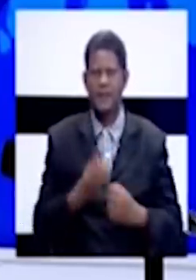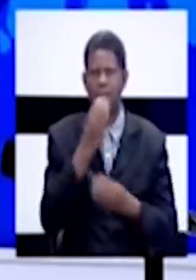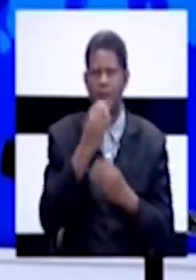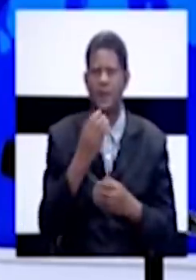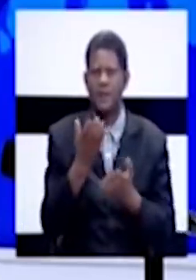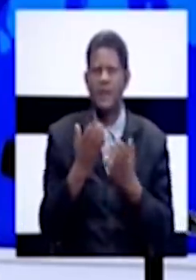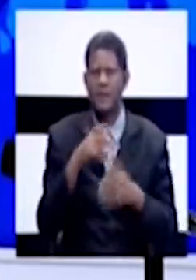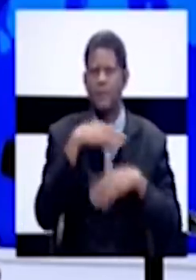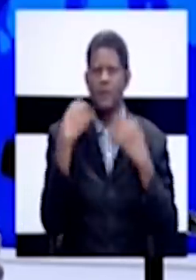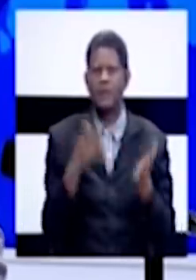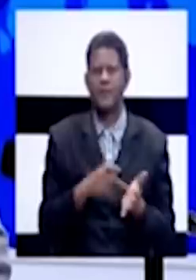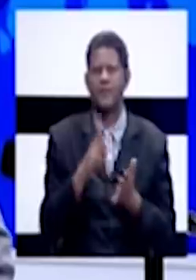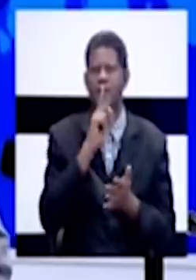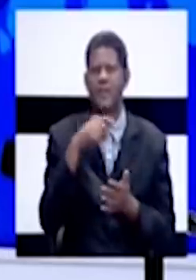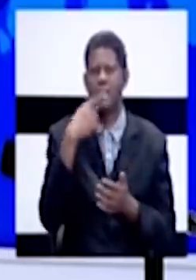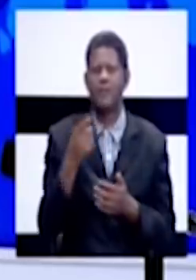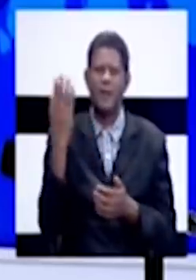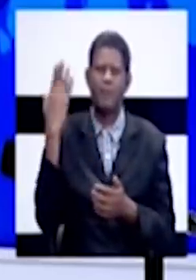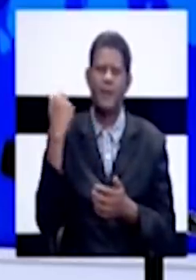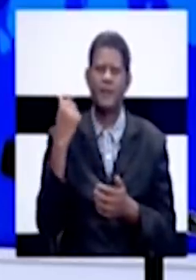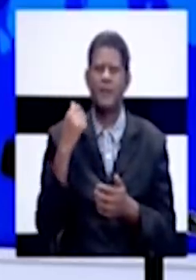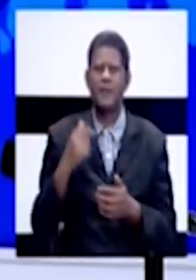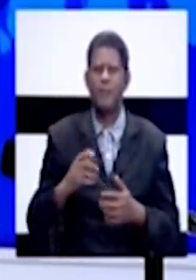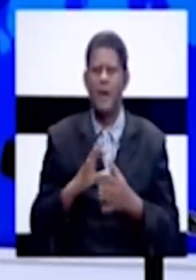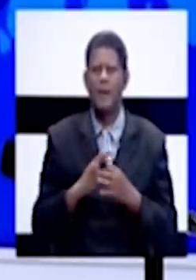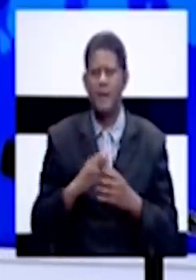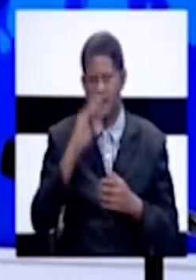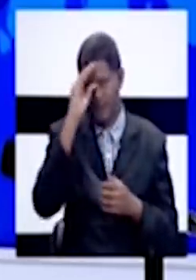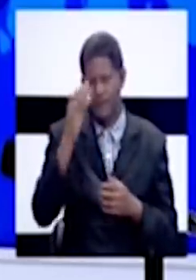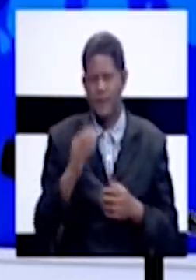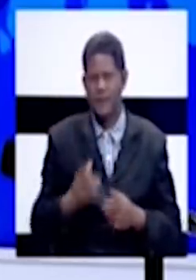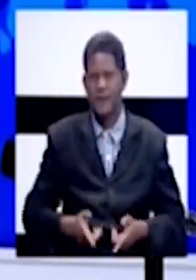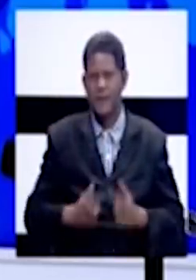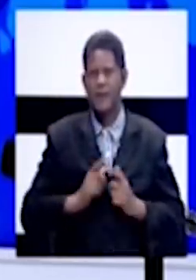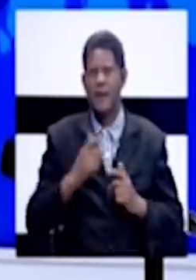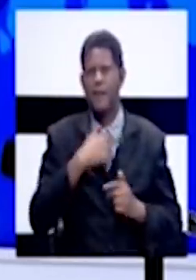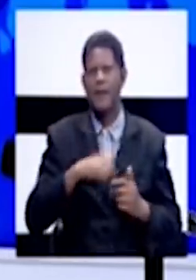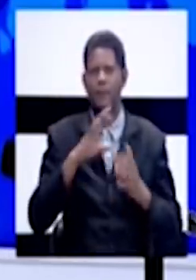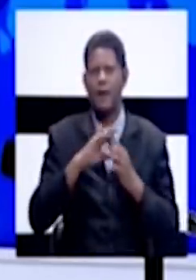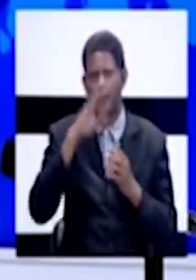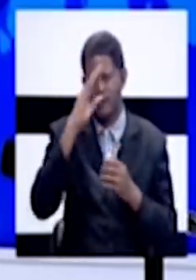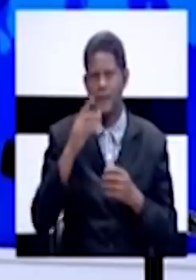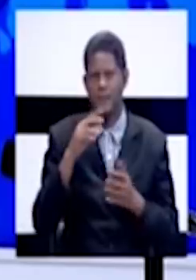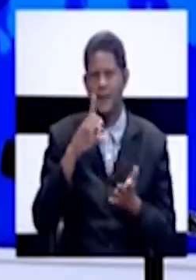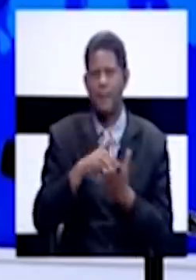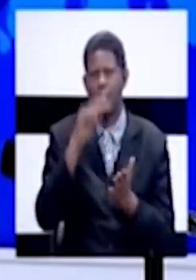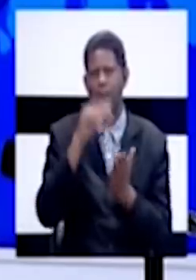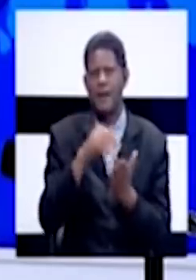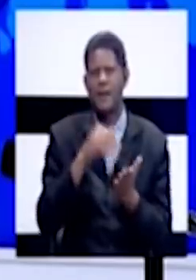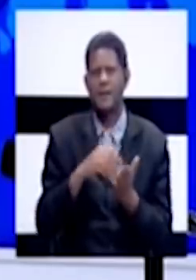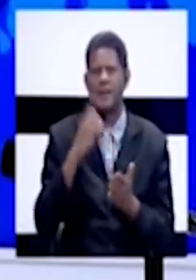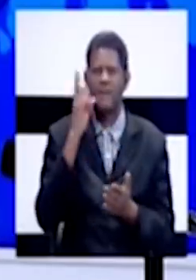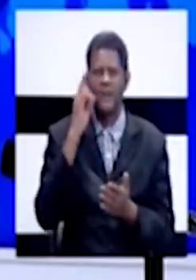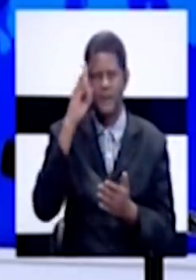ዘድሊ መስዋእትነት ክንከፍል ኢና ኢሎም ነበርትን ማሕበረሰብን ነበርትን ኣባላት ማሕበረሰብን ከተማ መቐለ